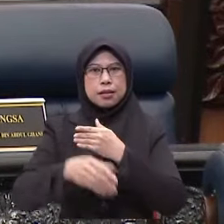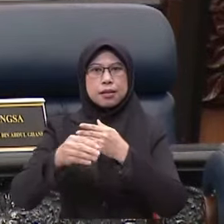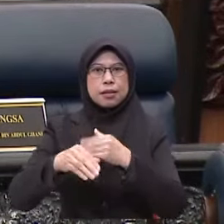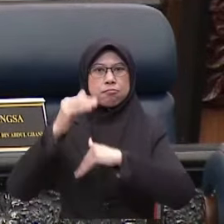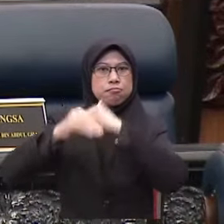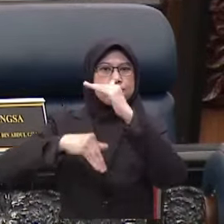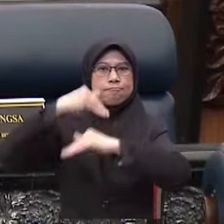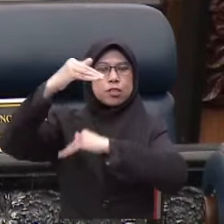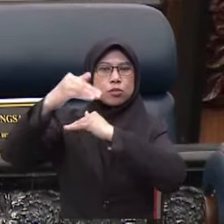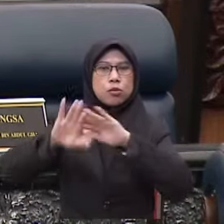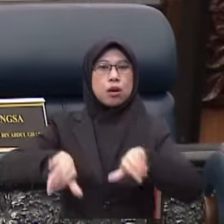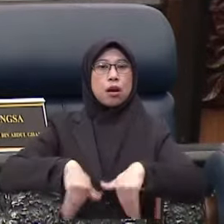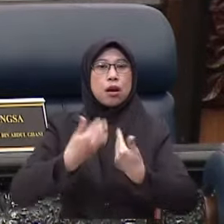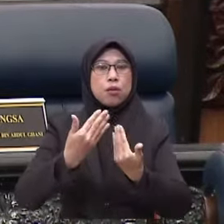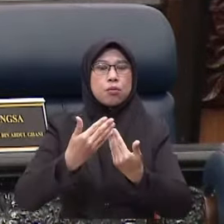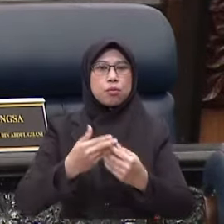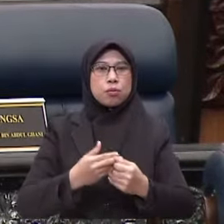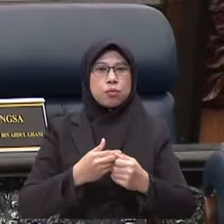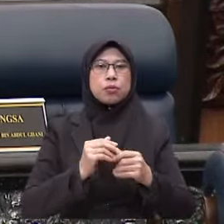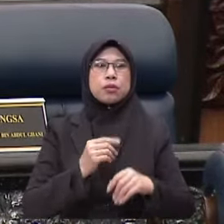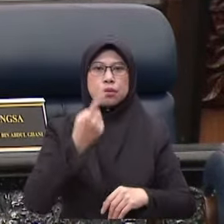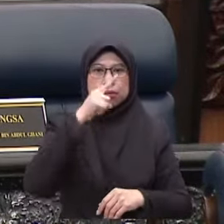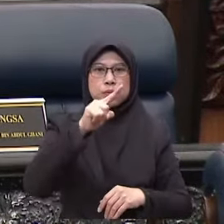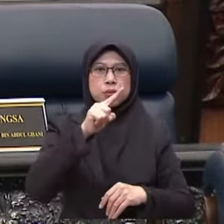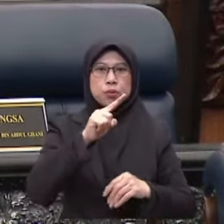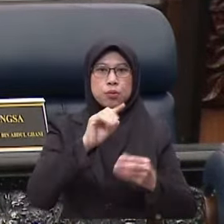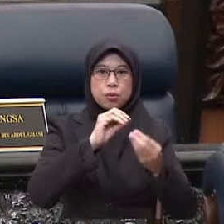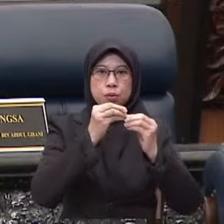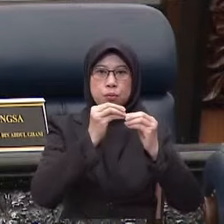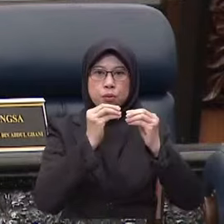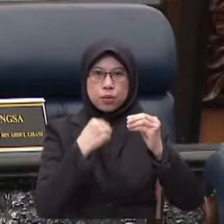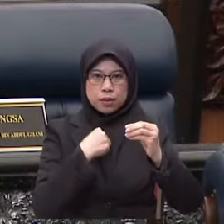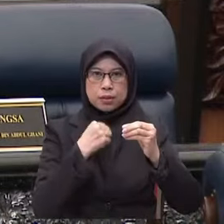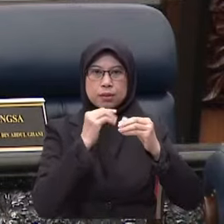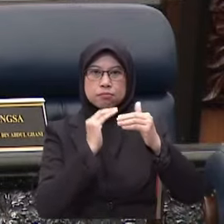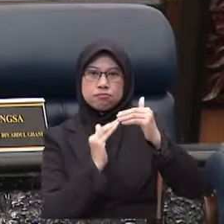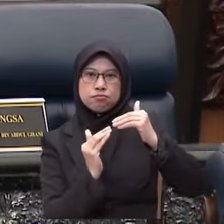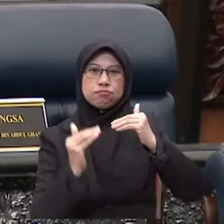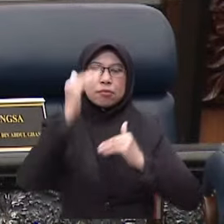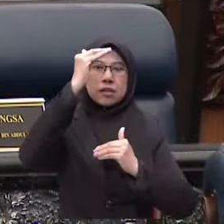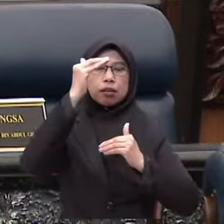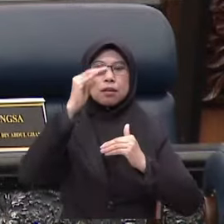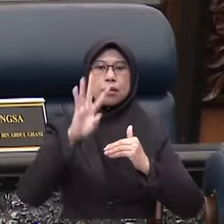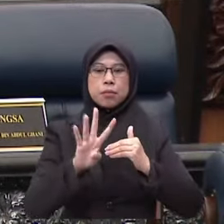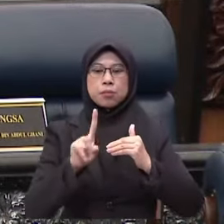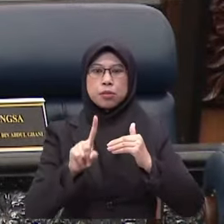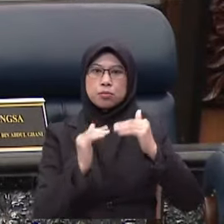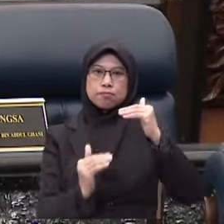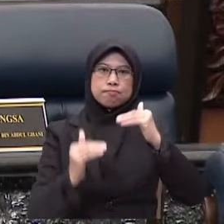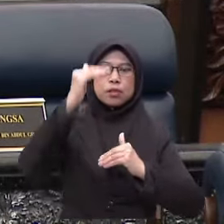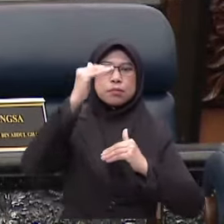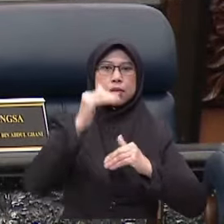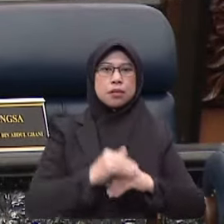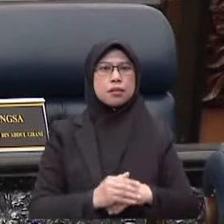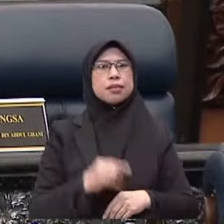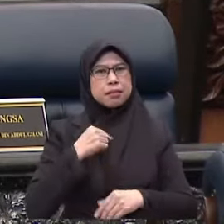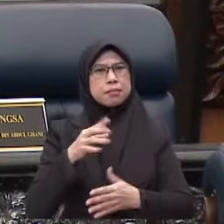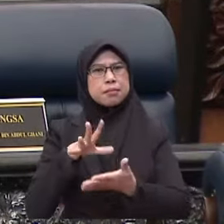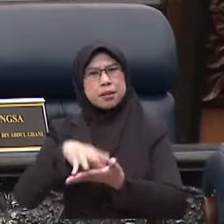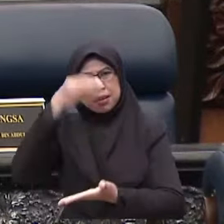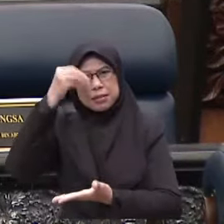Bagaimana untuk meningkatkan kedudukan food securriti negara kita saya cadangkan kita belajar dan jangan kita malu dan sengan